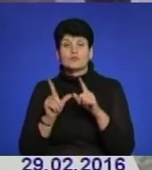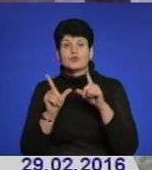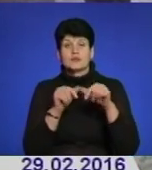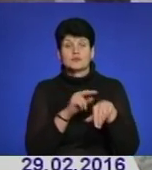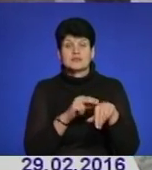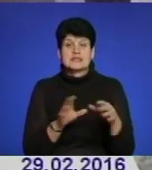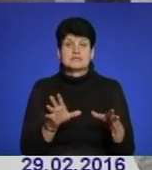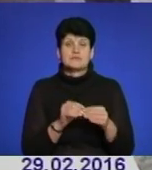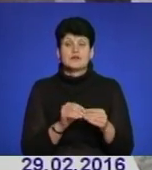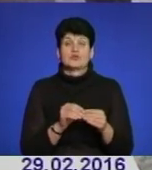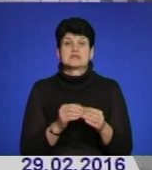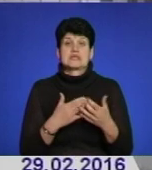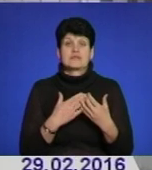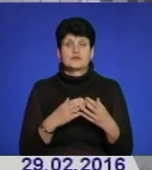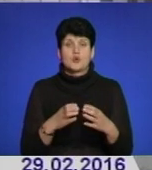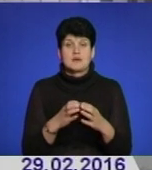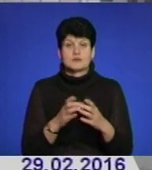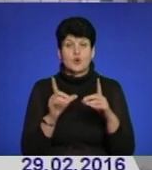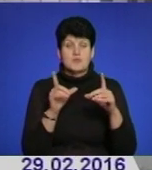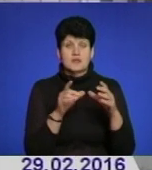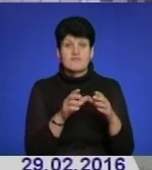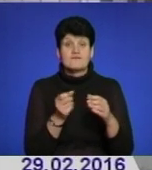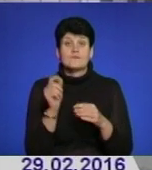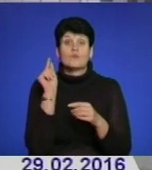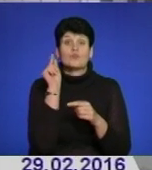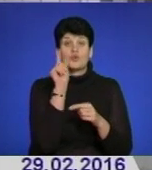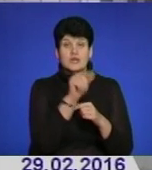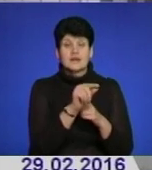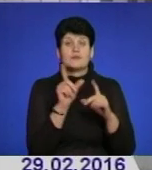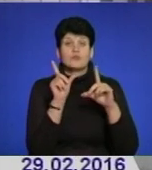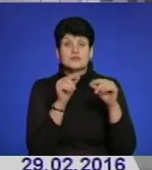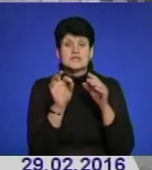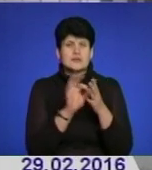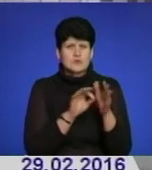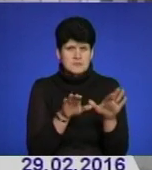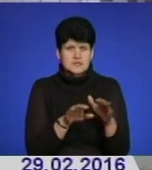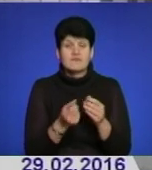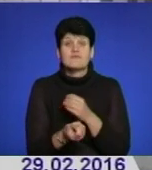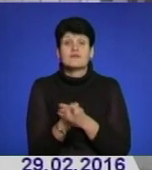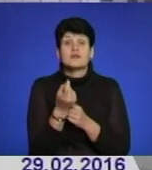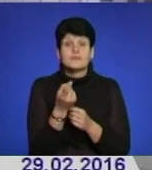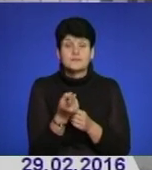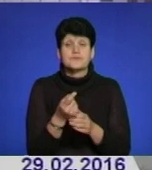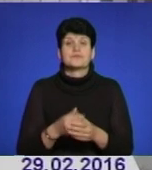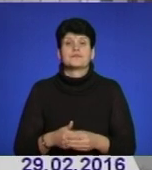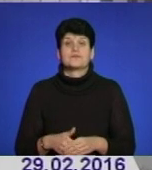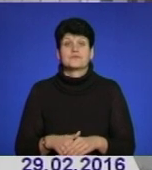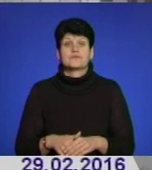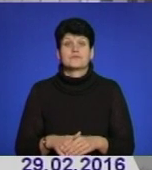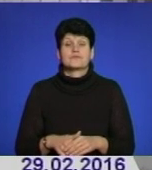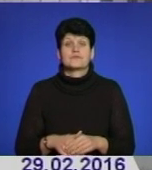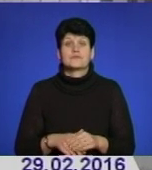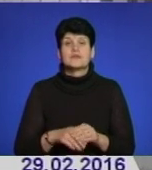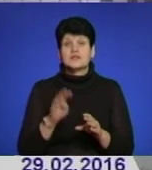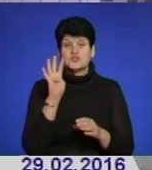з активістами громадських об'єднань. Виїхавши відразу на місце, ми встановили, що